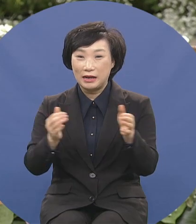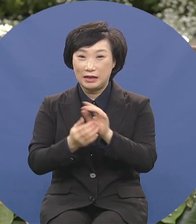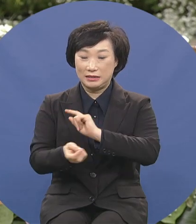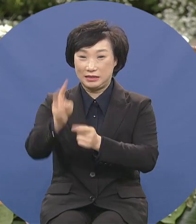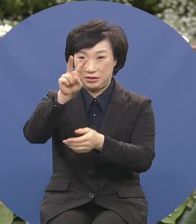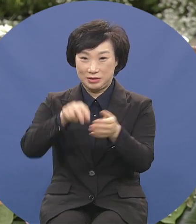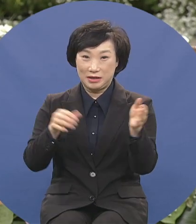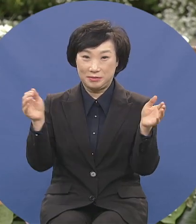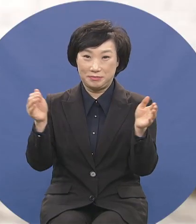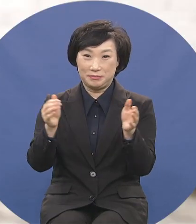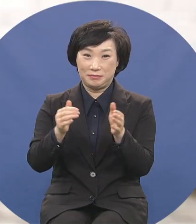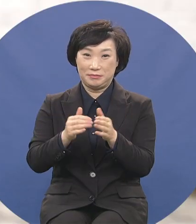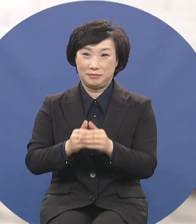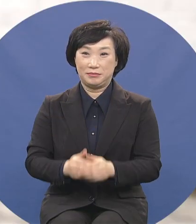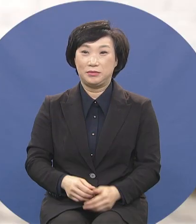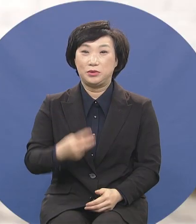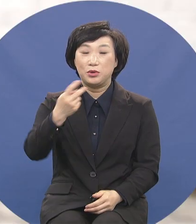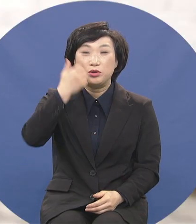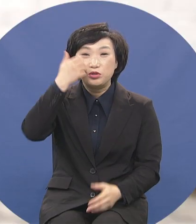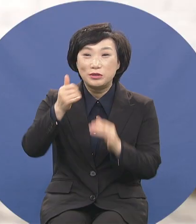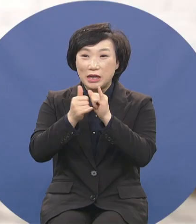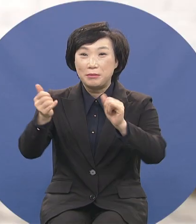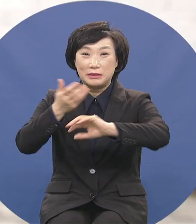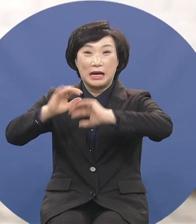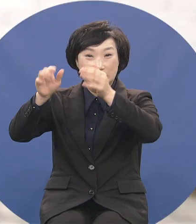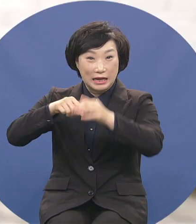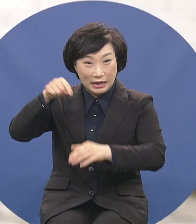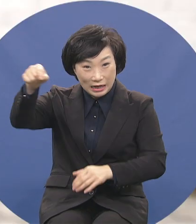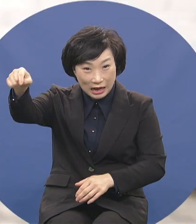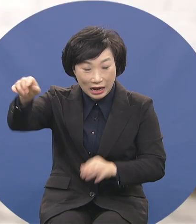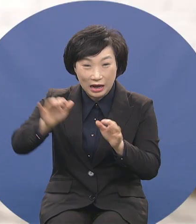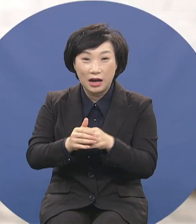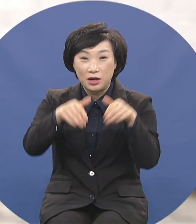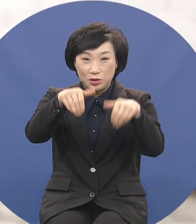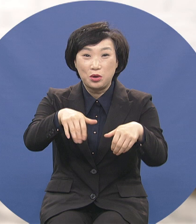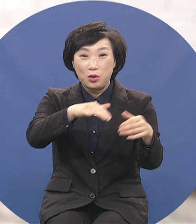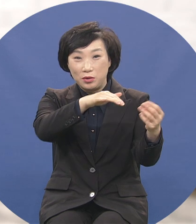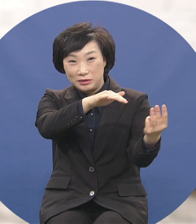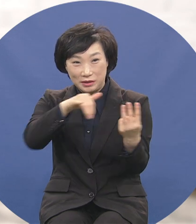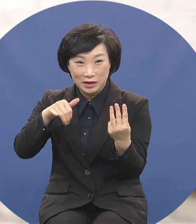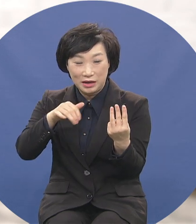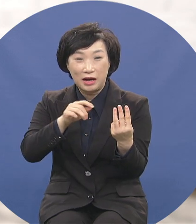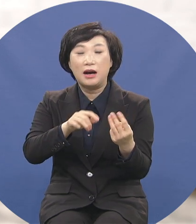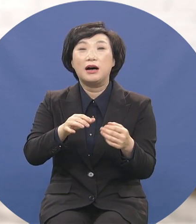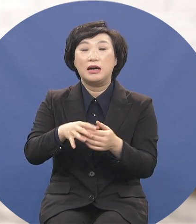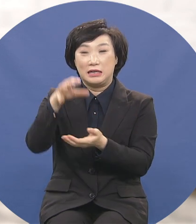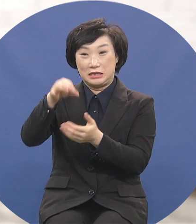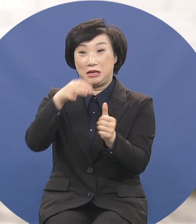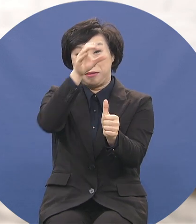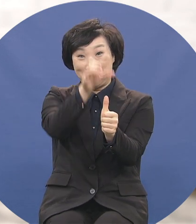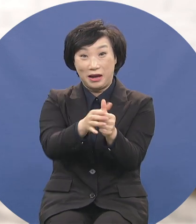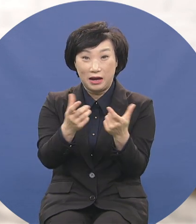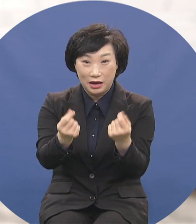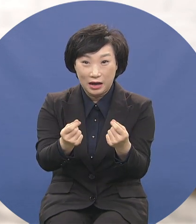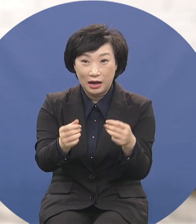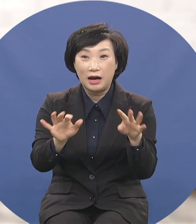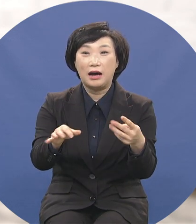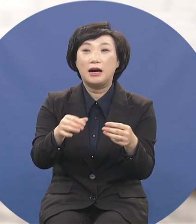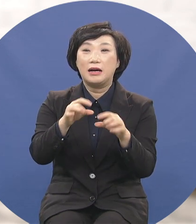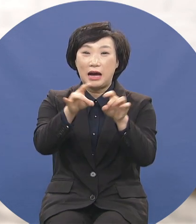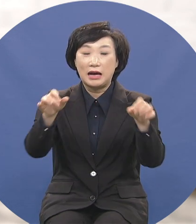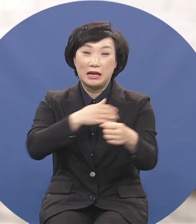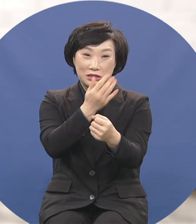30절까지를 대독합니다. 또 어떤 사람이 타국에 갈지 그 종들을 불러 자기 소요를 맡김과 같으니 각각